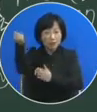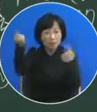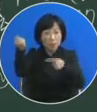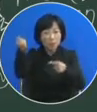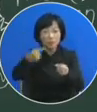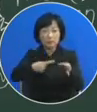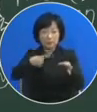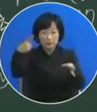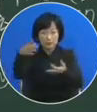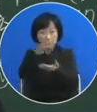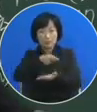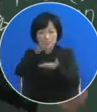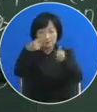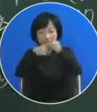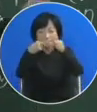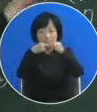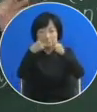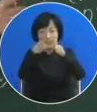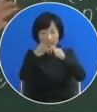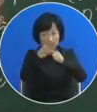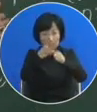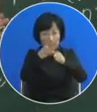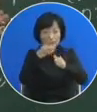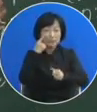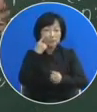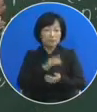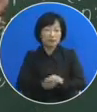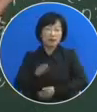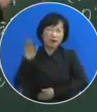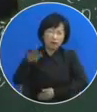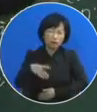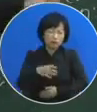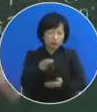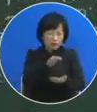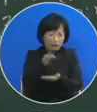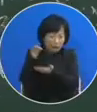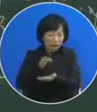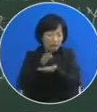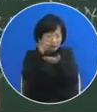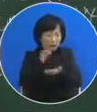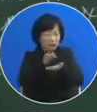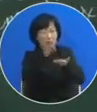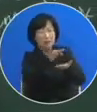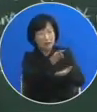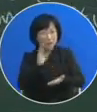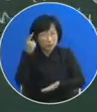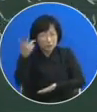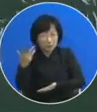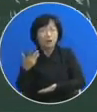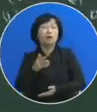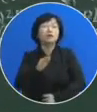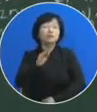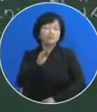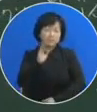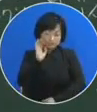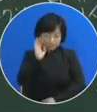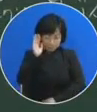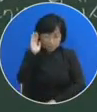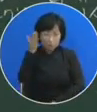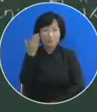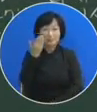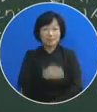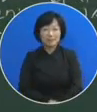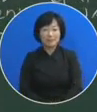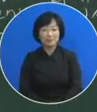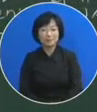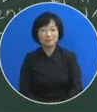tithe, which belongs to God. 아니 그래가지고 어떻게 이게 되십니까? 그렇지 않습니다. How is that possible? No, that's not it. 제가